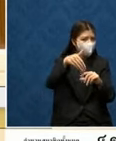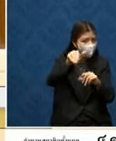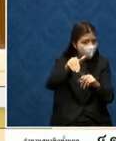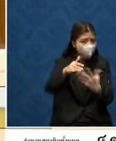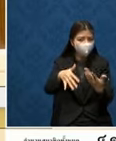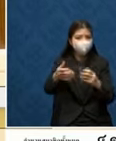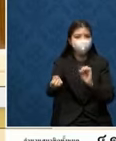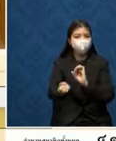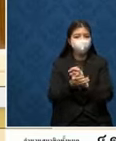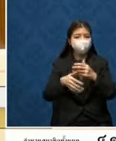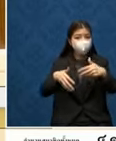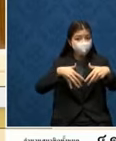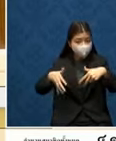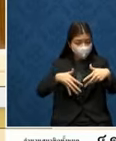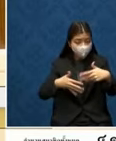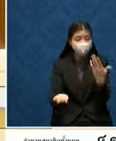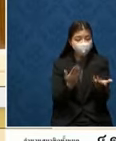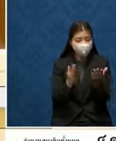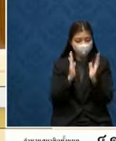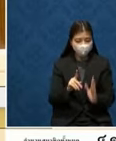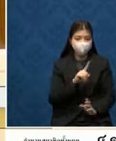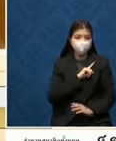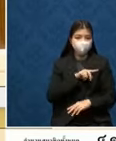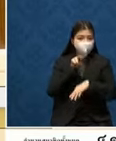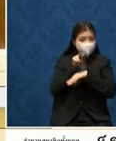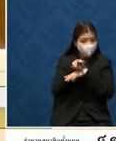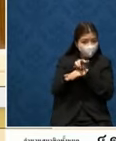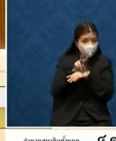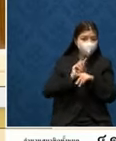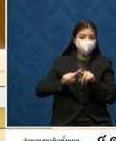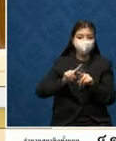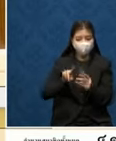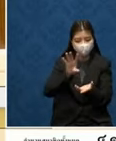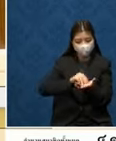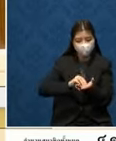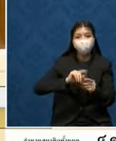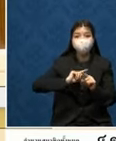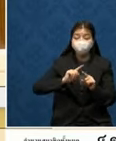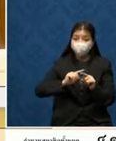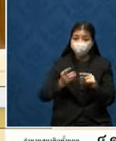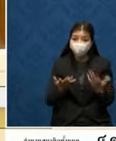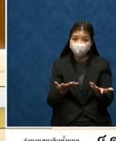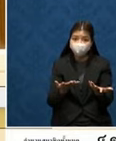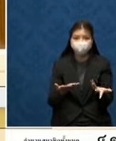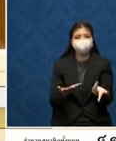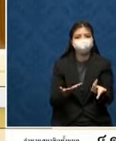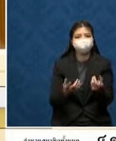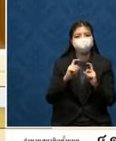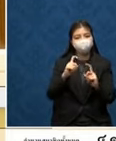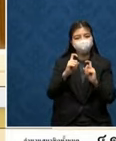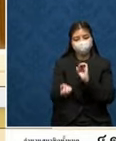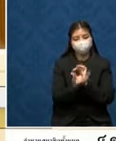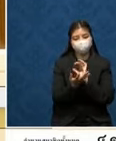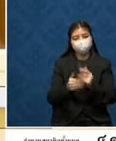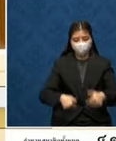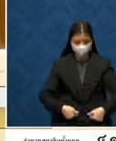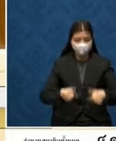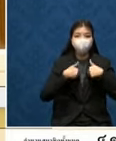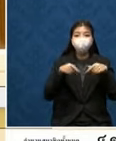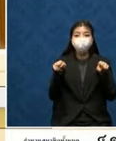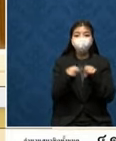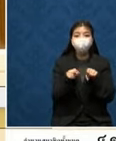วันนี้คนที่ไปเฝ้าดูเฝ้าคอยดูคอยแจ้งข่าวคอยให้ข้อมูลกับเราก็เก็เกรงอันตรายจะเกิดขึ้นกับเขาเพราะคน